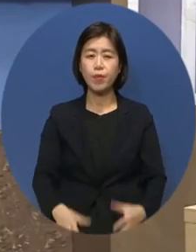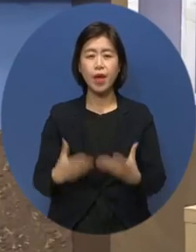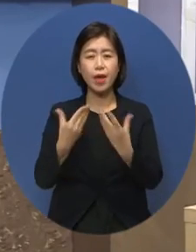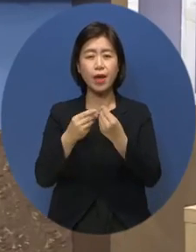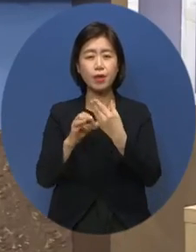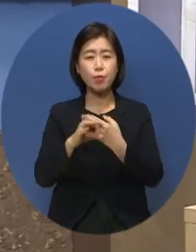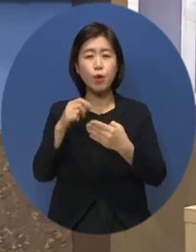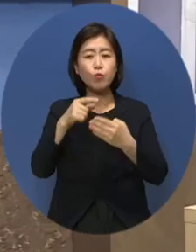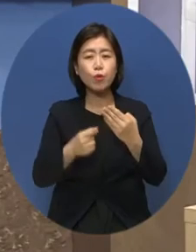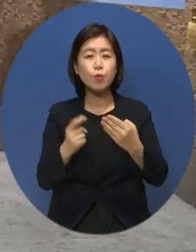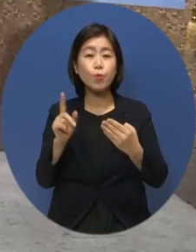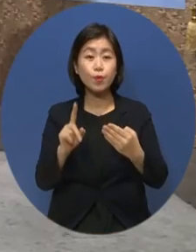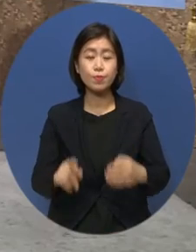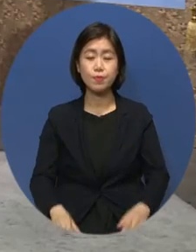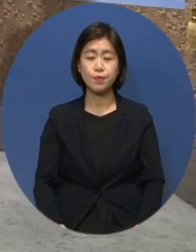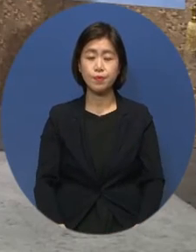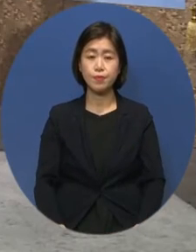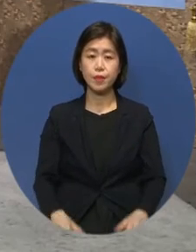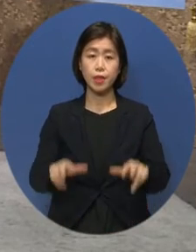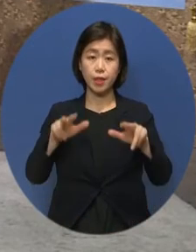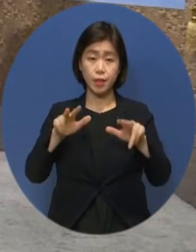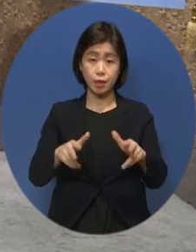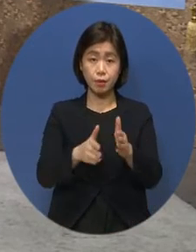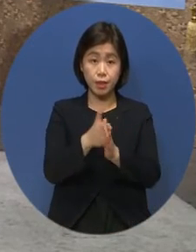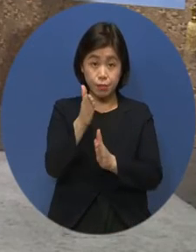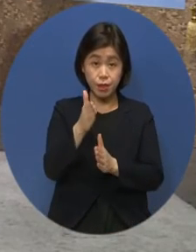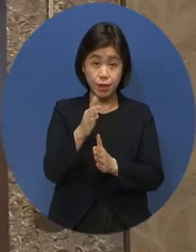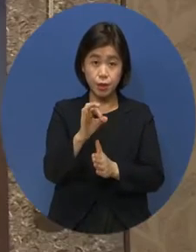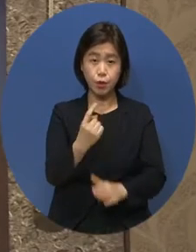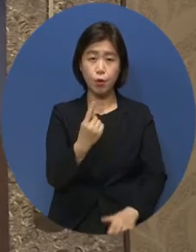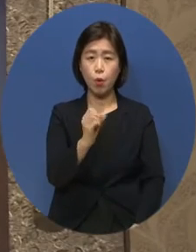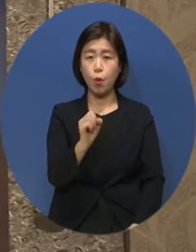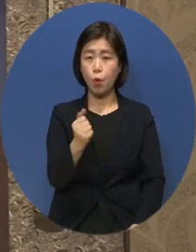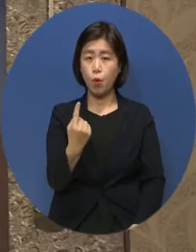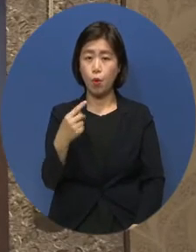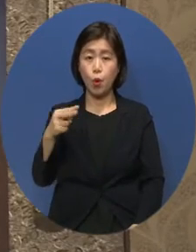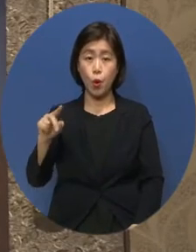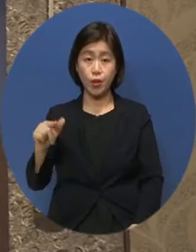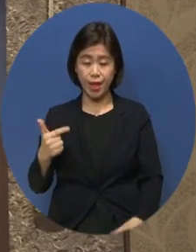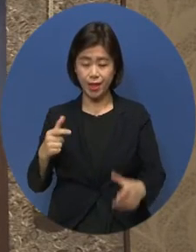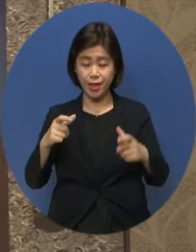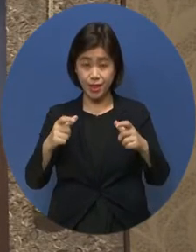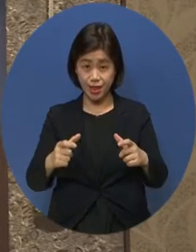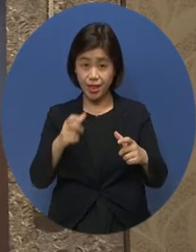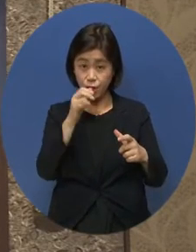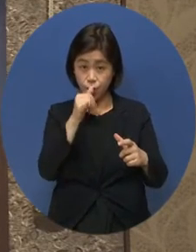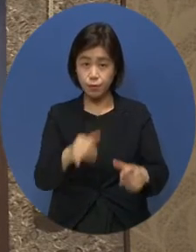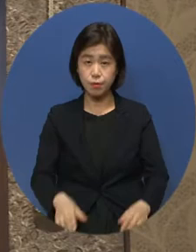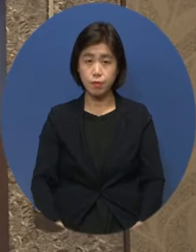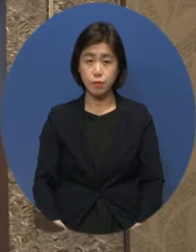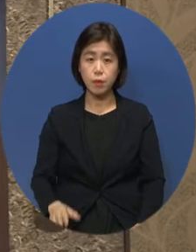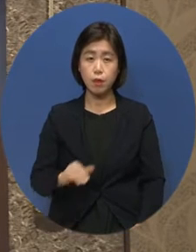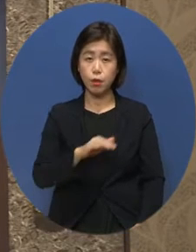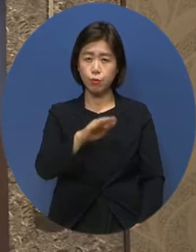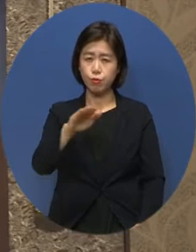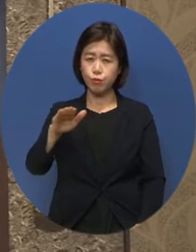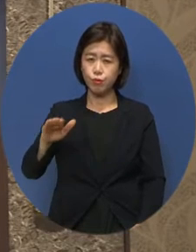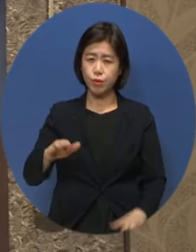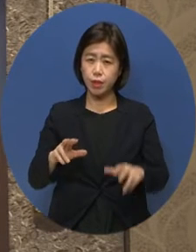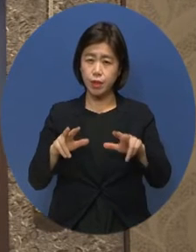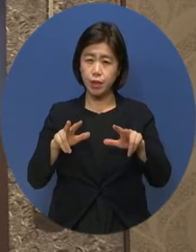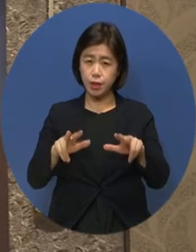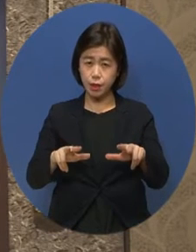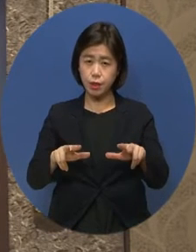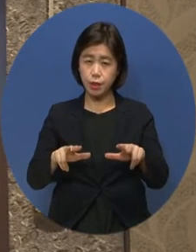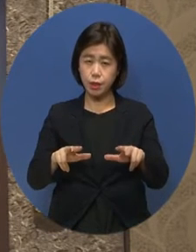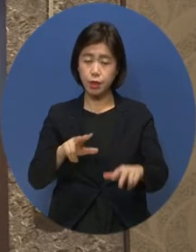프로그램들이 있나요 아 지금 시민 업무 다 내라고 해성 우리 시대의 지금 가장 큰 파도 중의